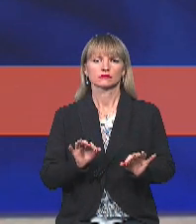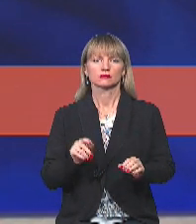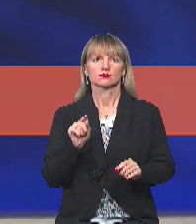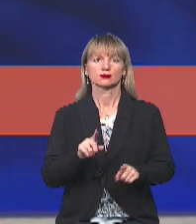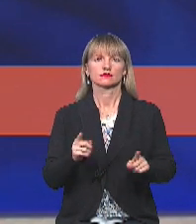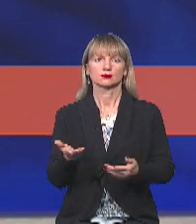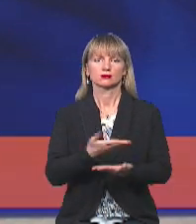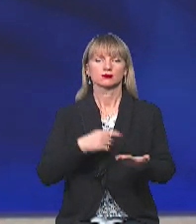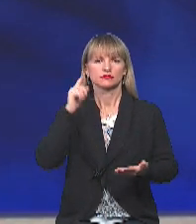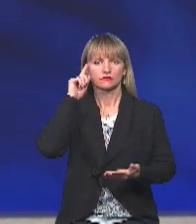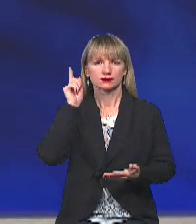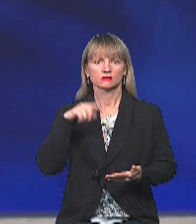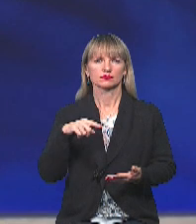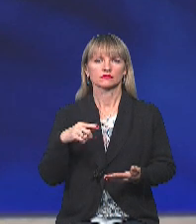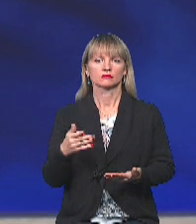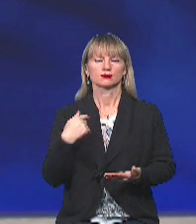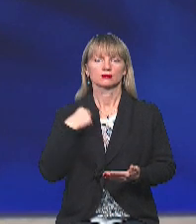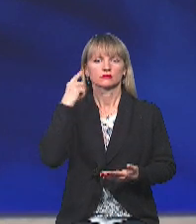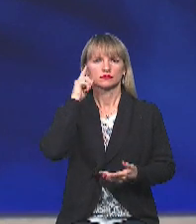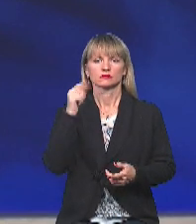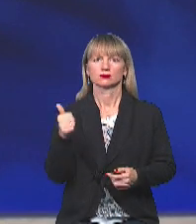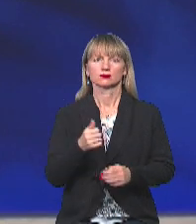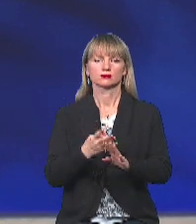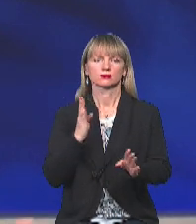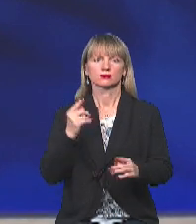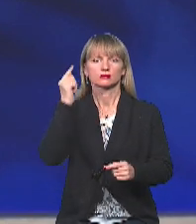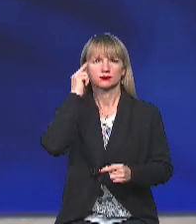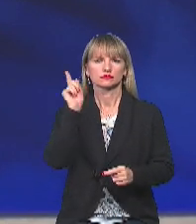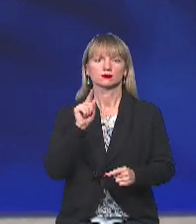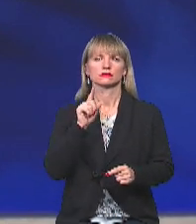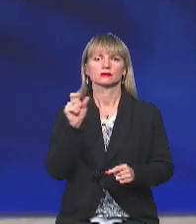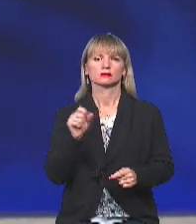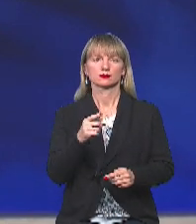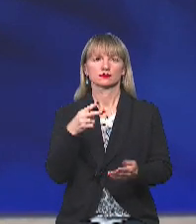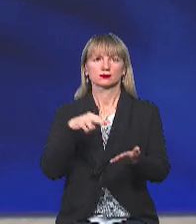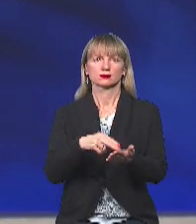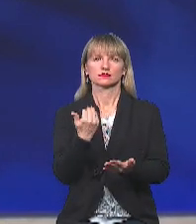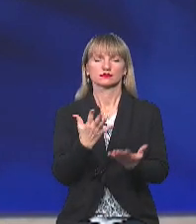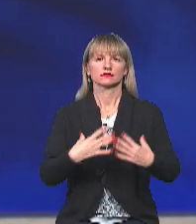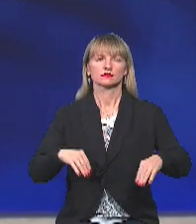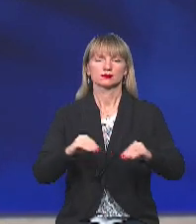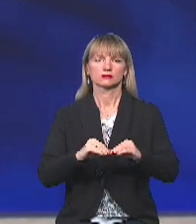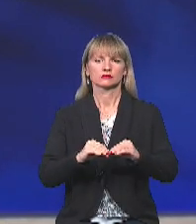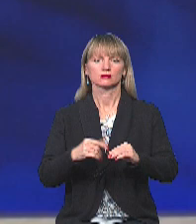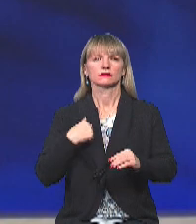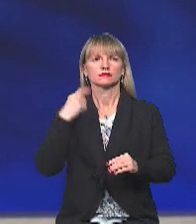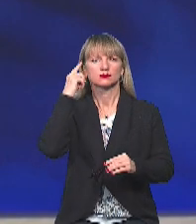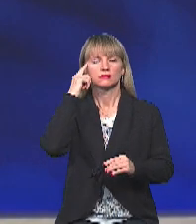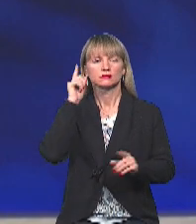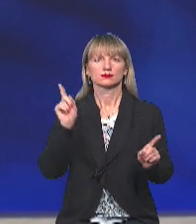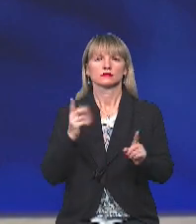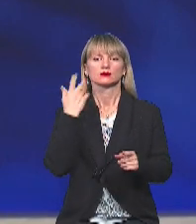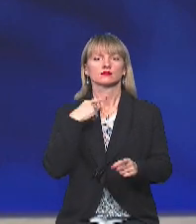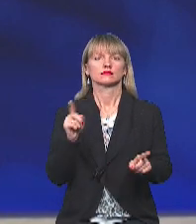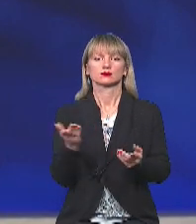Те, що мені відомо. Ну, мені здається, він в першу чергу розумів, що за ним стоїть його сім'я. Тобто мені здається, що коли